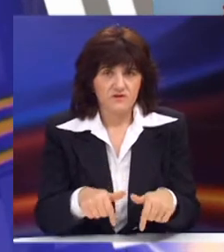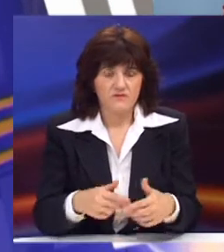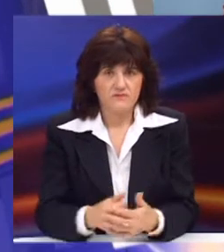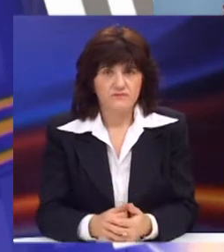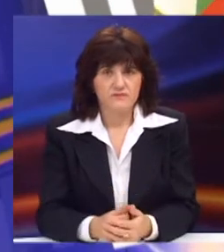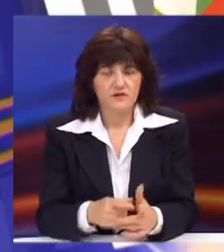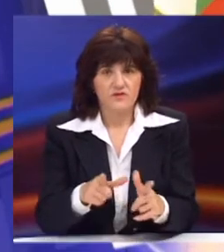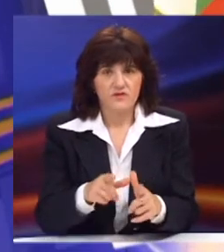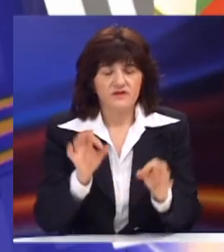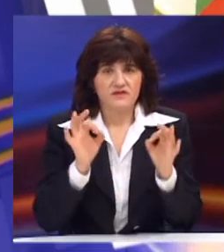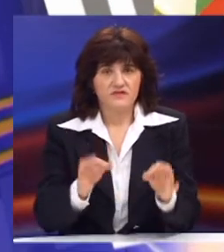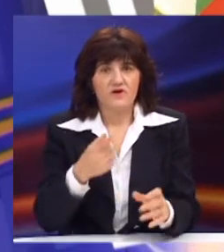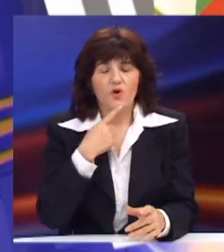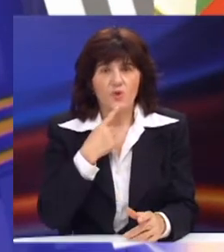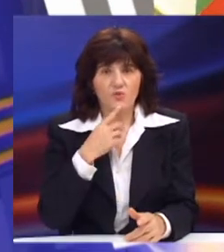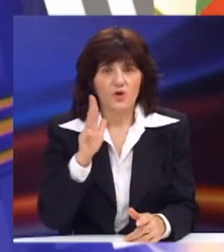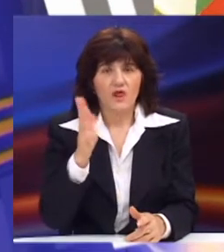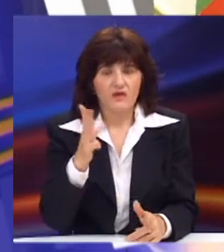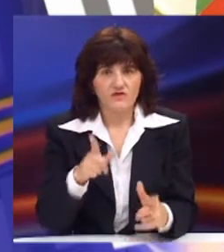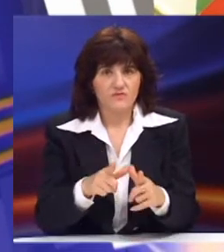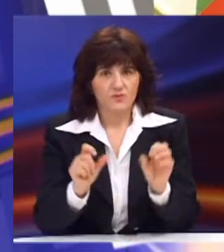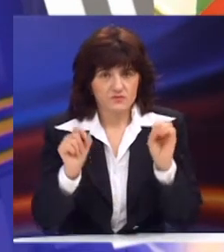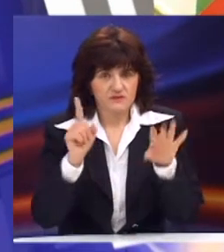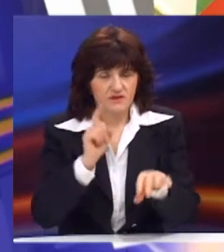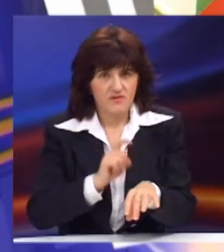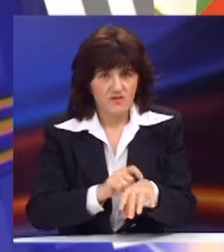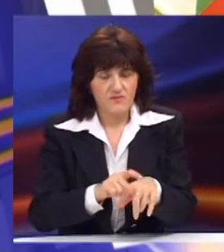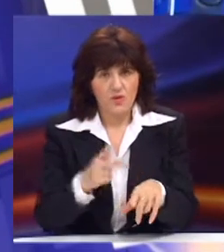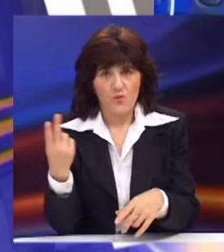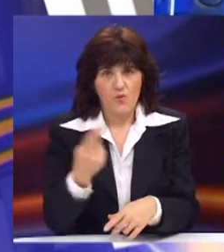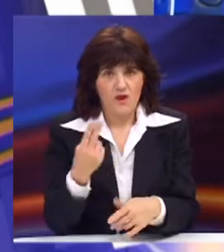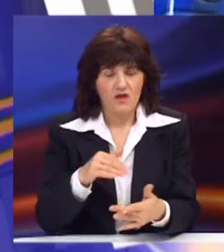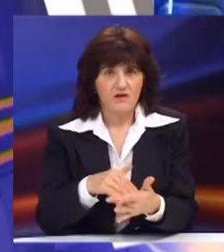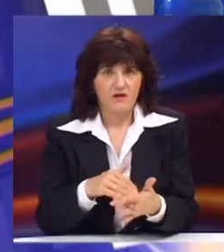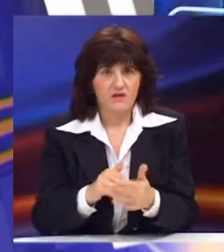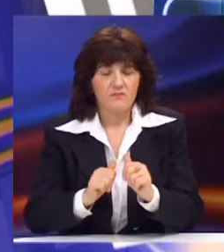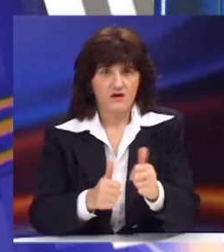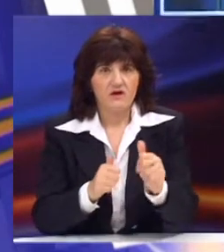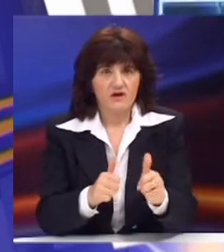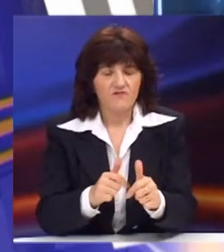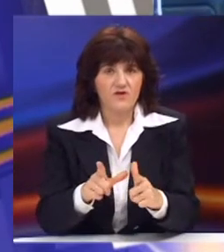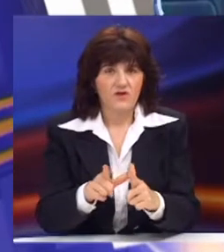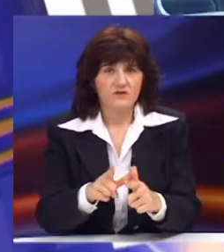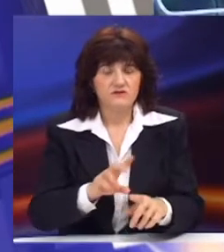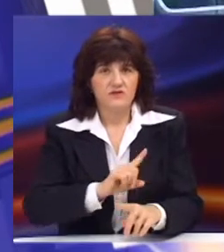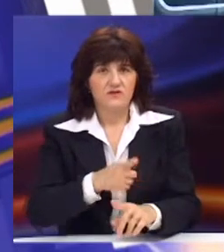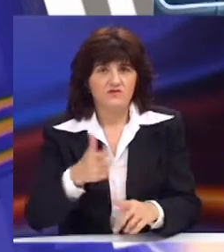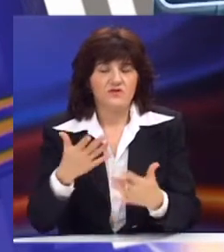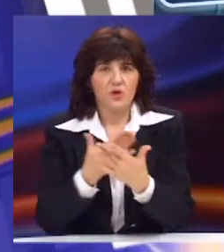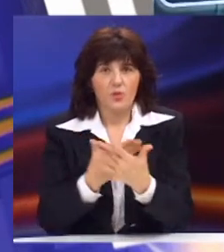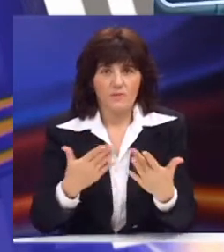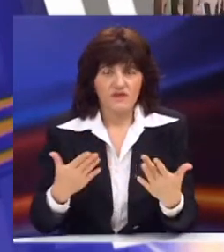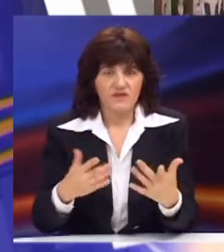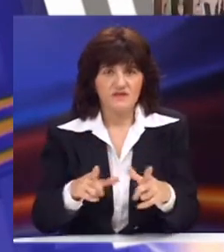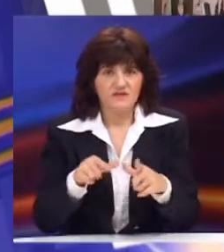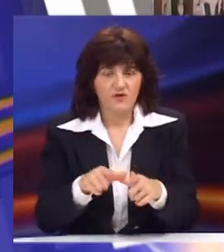za Palatu Rajhl. Svakog utorka i četvrtka u 17 časova u likovnom susretu organizuje se vođenje kroz izložbu sa kustoskinjom